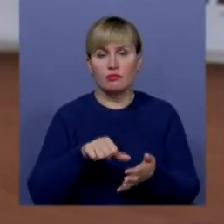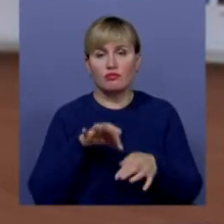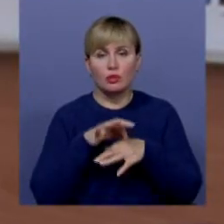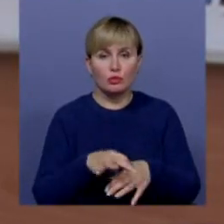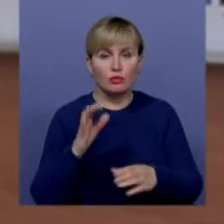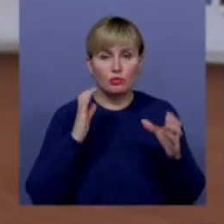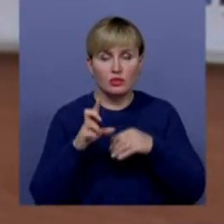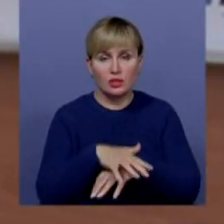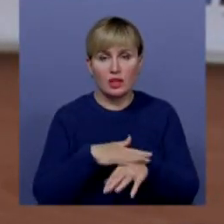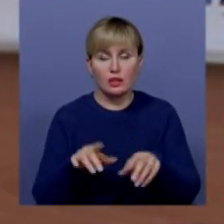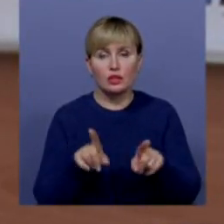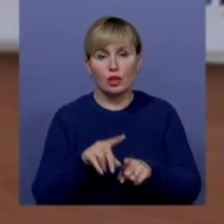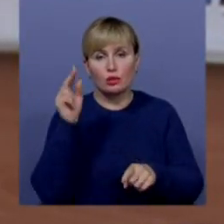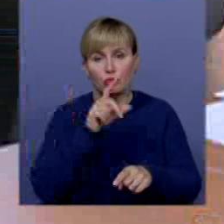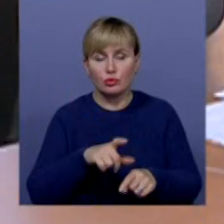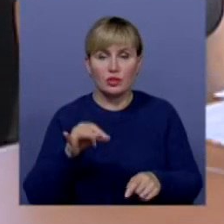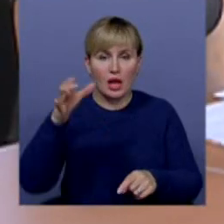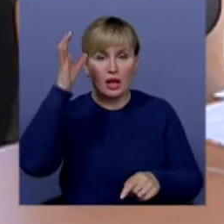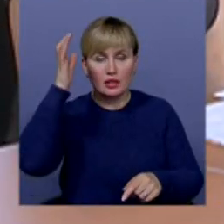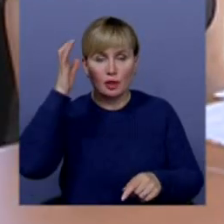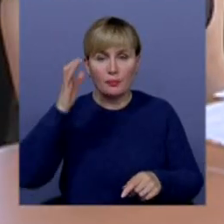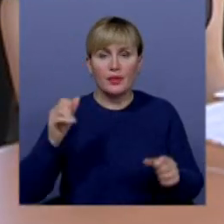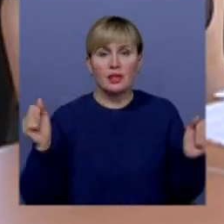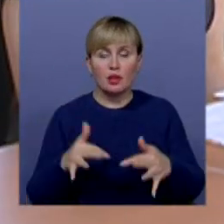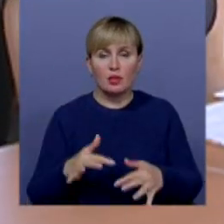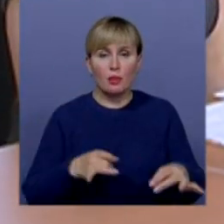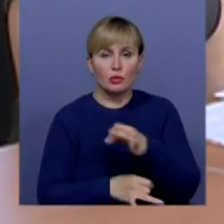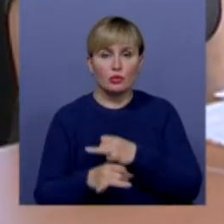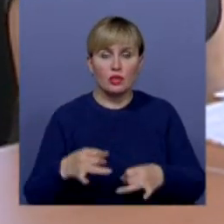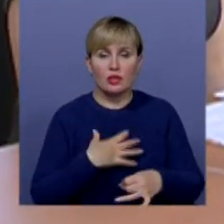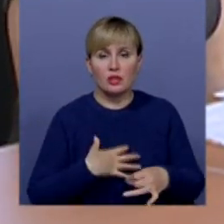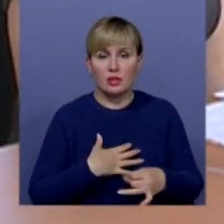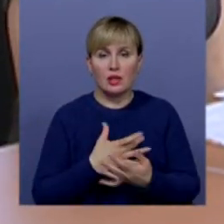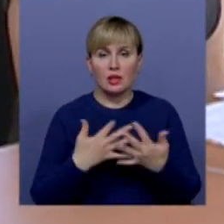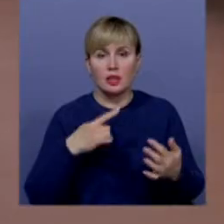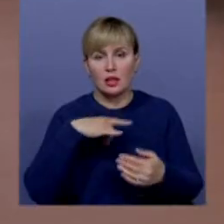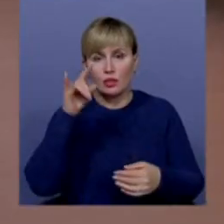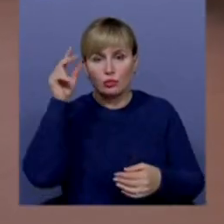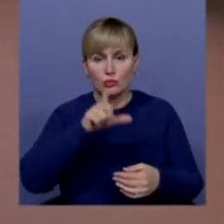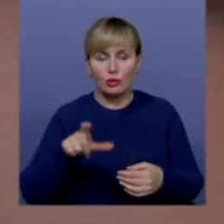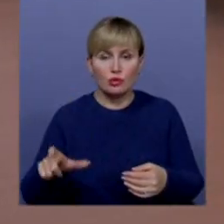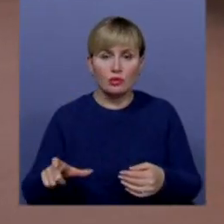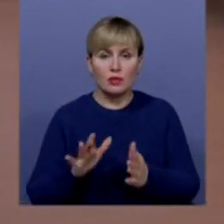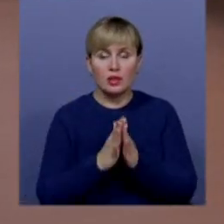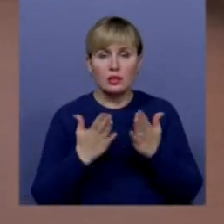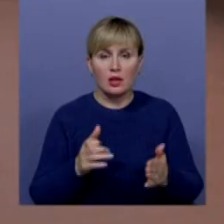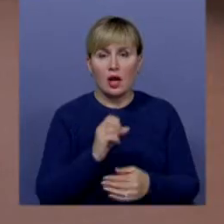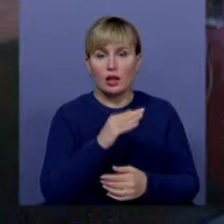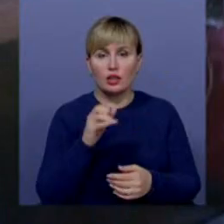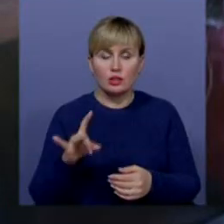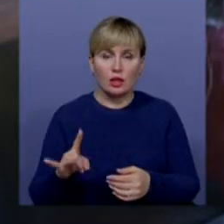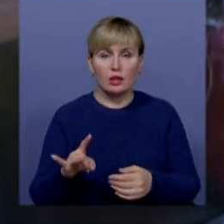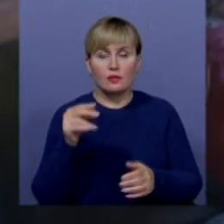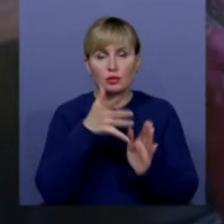ведущих вузов страны, а также ученые и академики. Собравшиеся обсудили значимость трудов казахского ученого-энциклопедиста Акжана Машанова